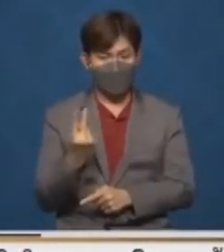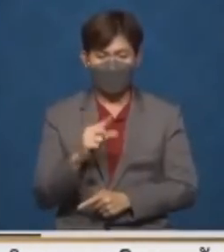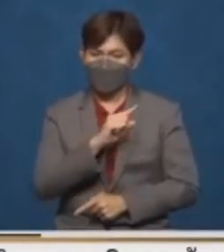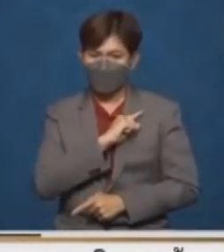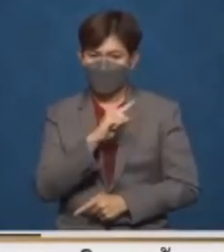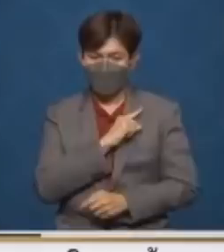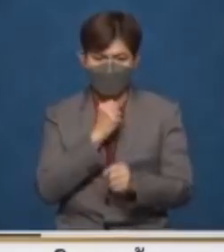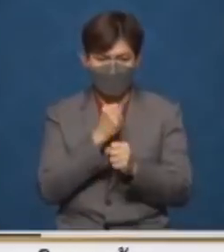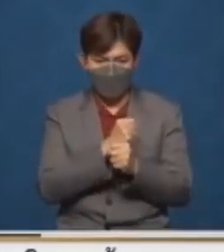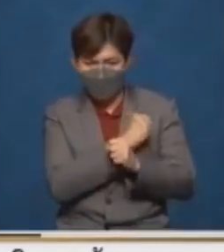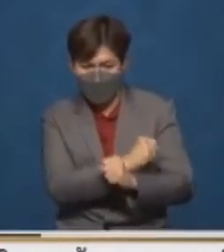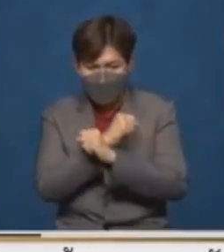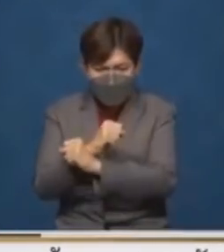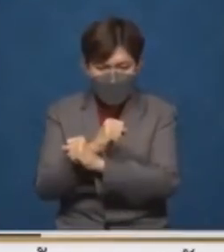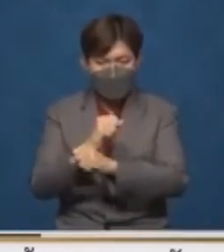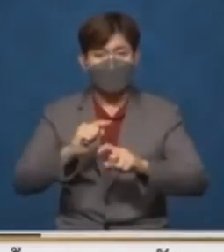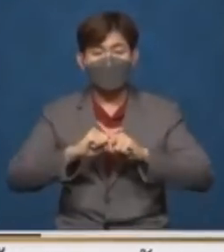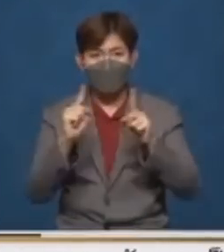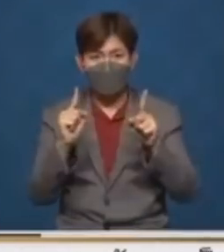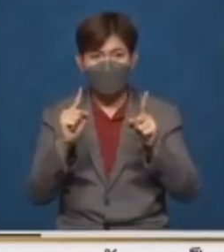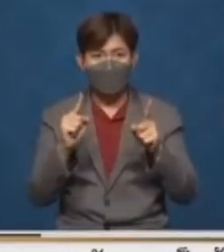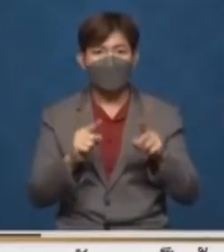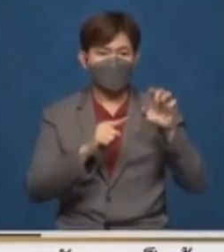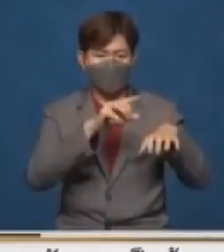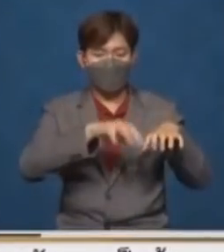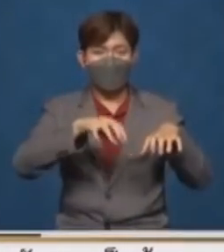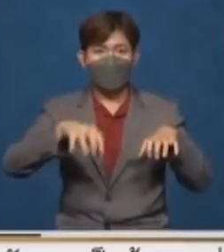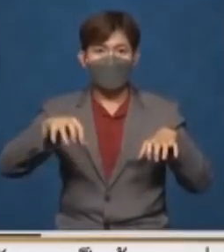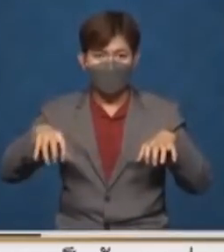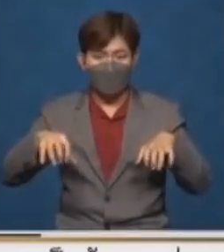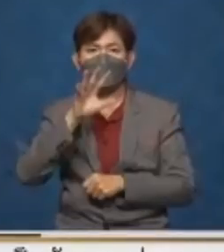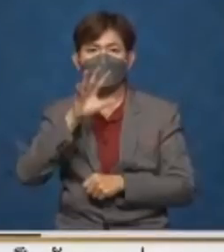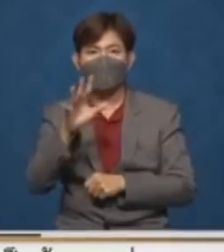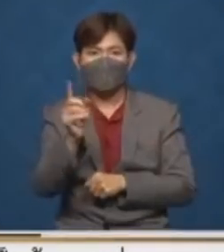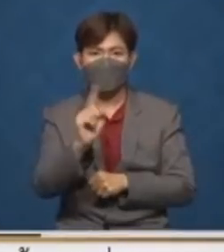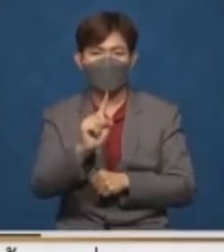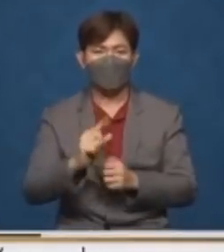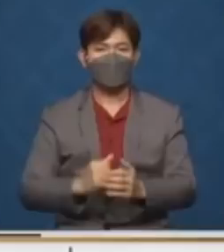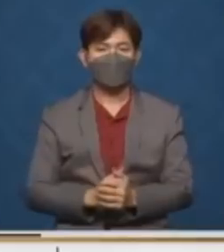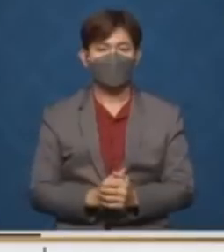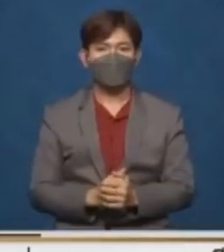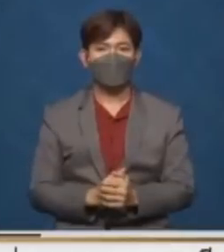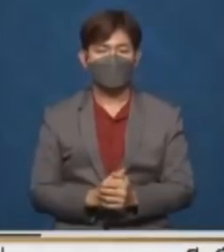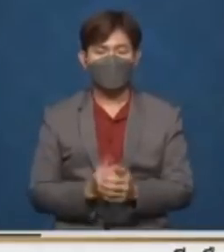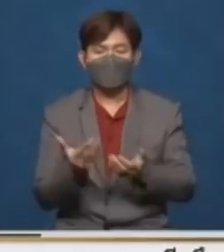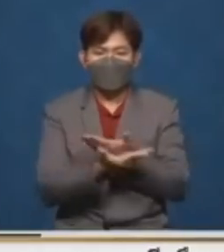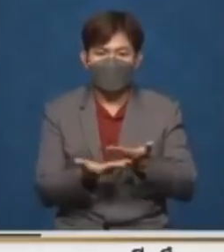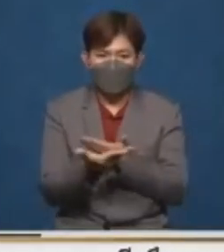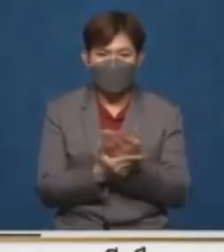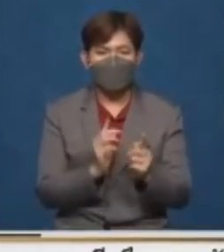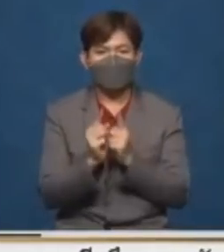ั ของ 7 นวยงานที่ทกทวงมาประกอบการพิกา